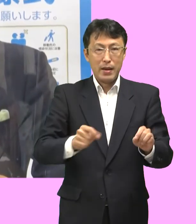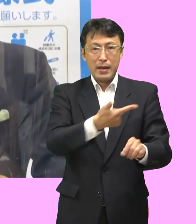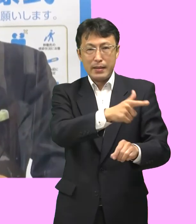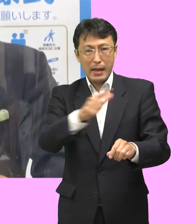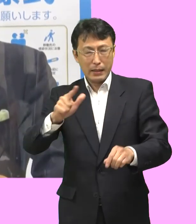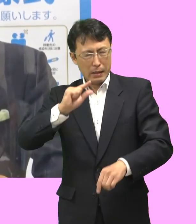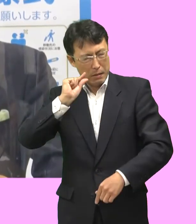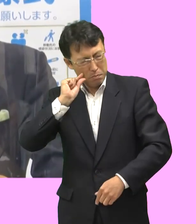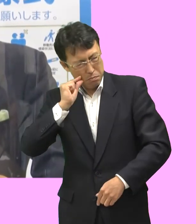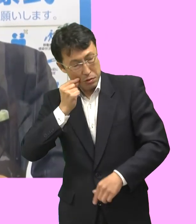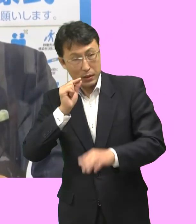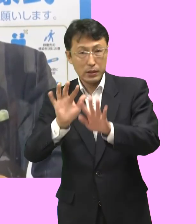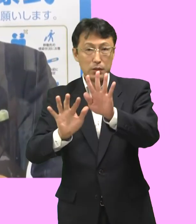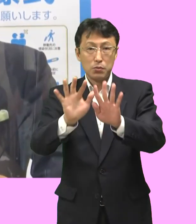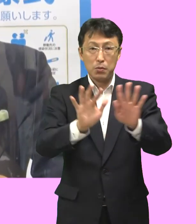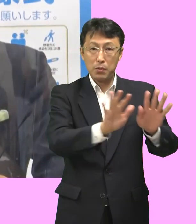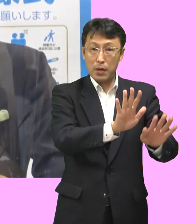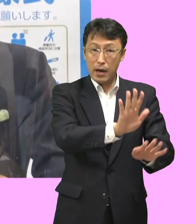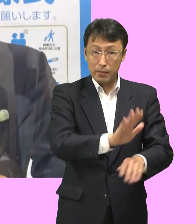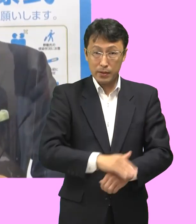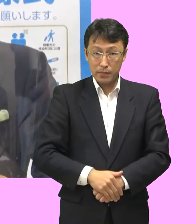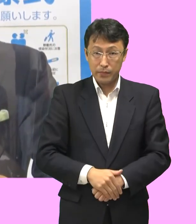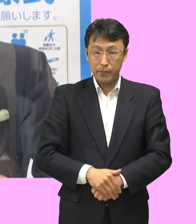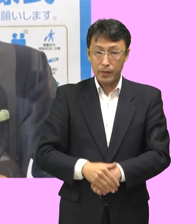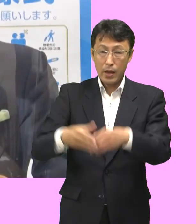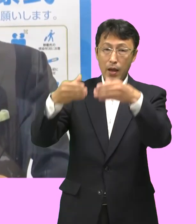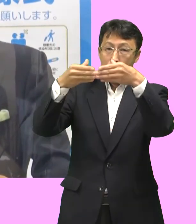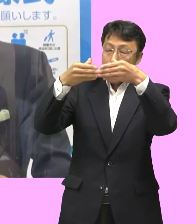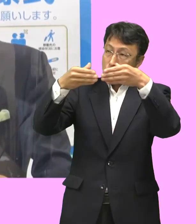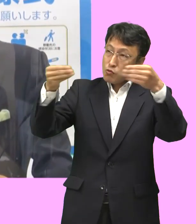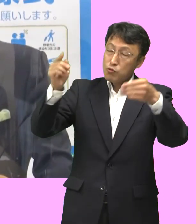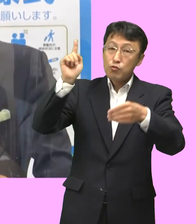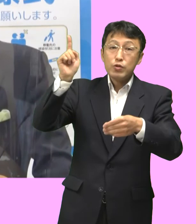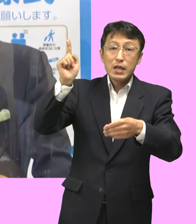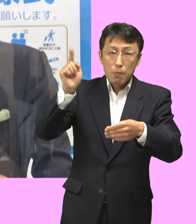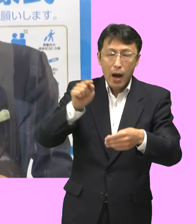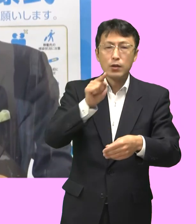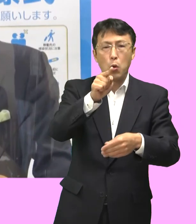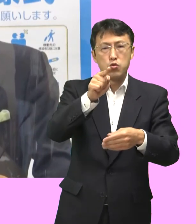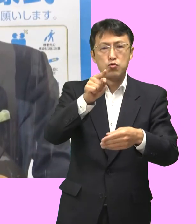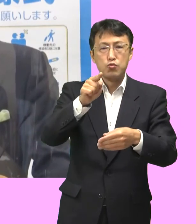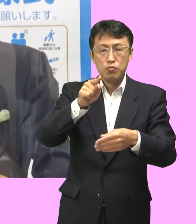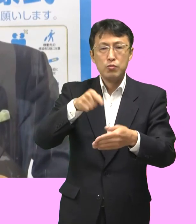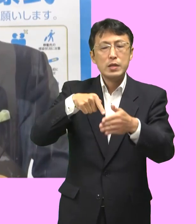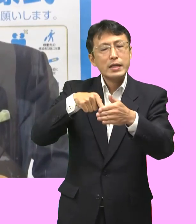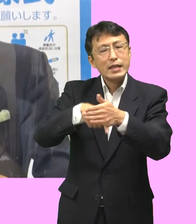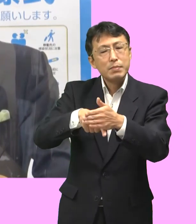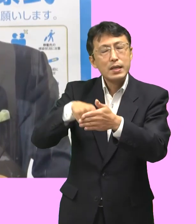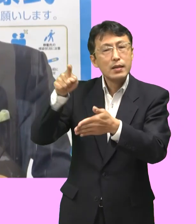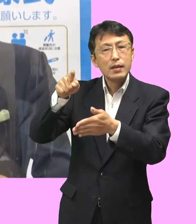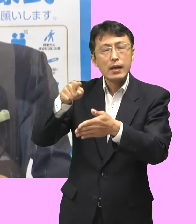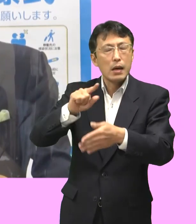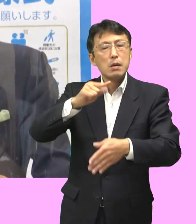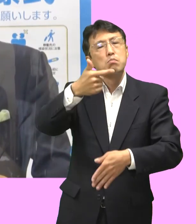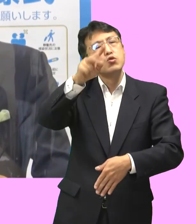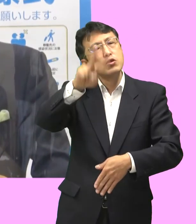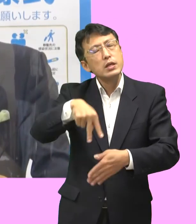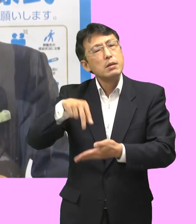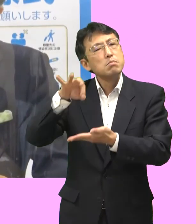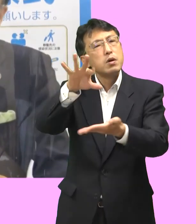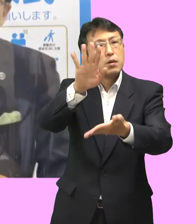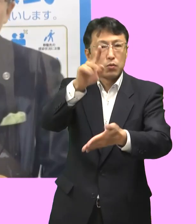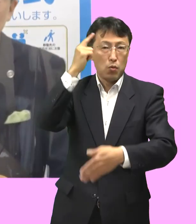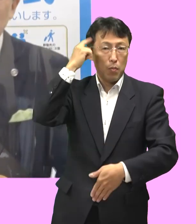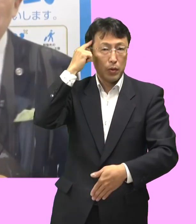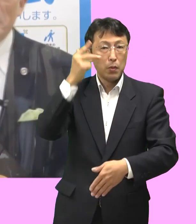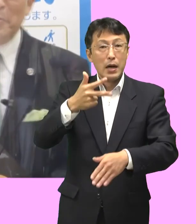、そういう、まあ、国側はそういうふうに言うと思うんですが、人としてはそういうその、部分に関してですね、どういうふうにこうお考えになってます